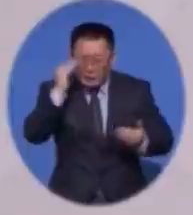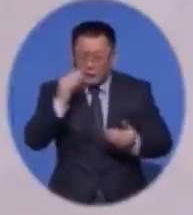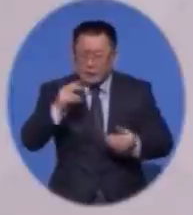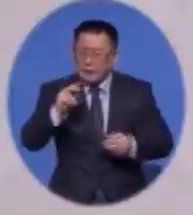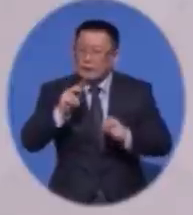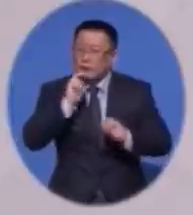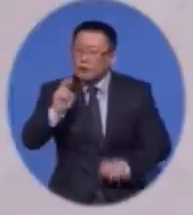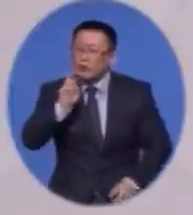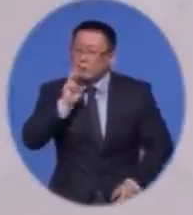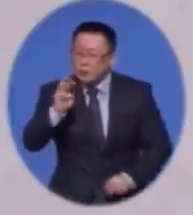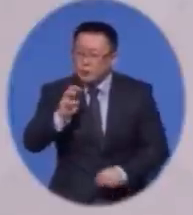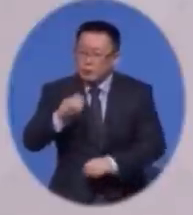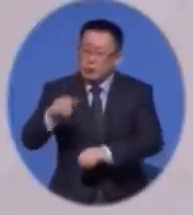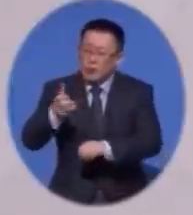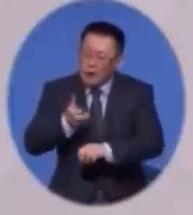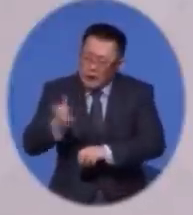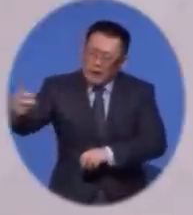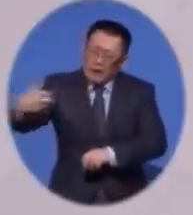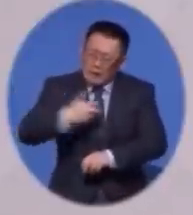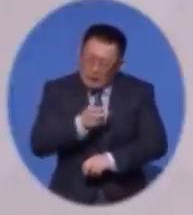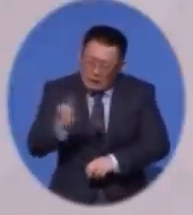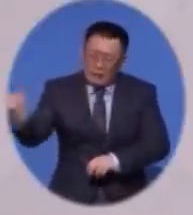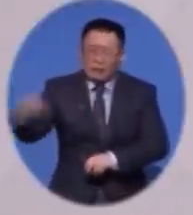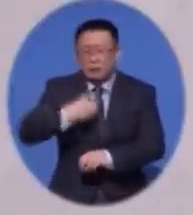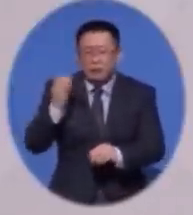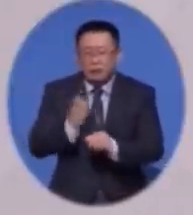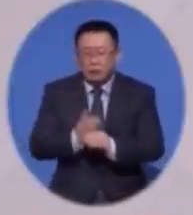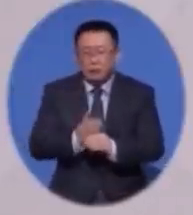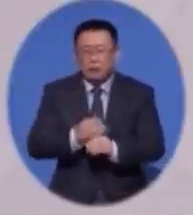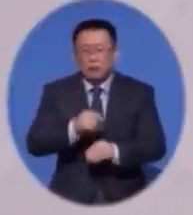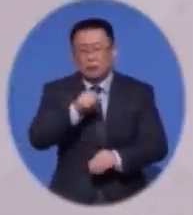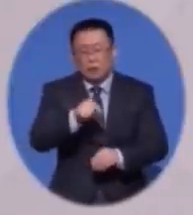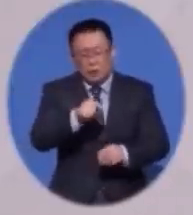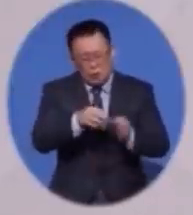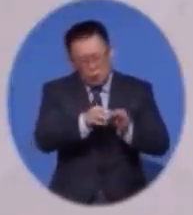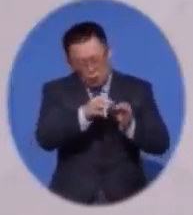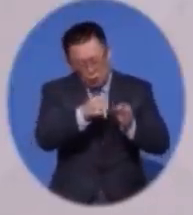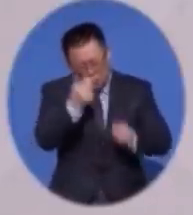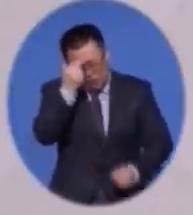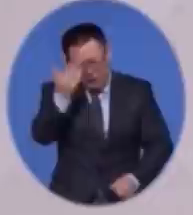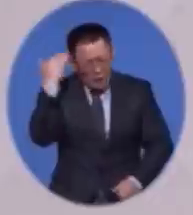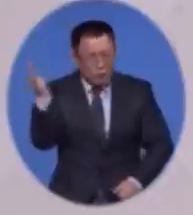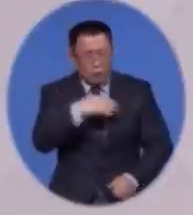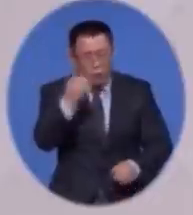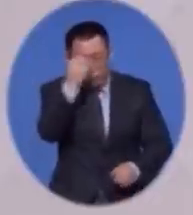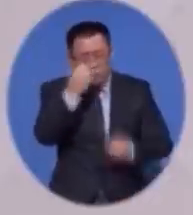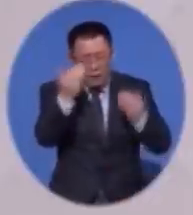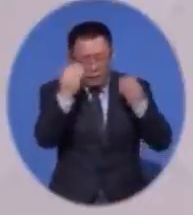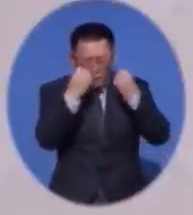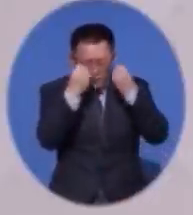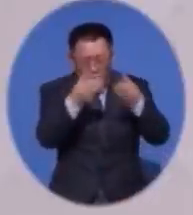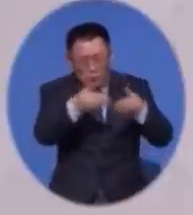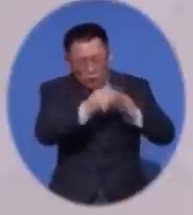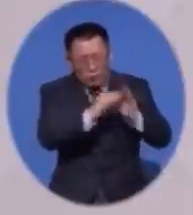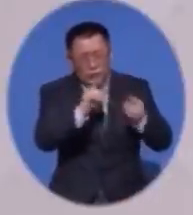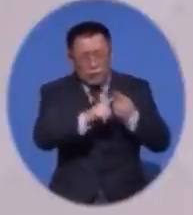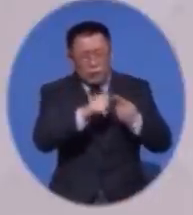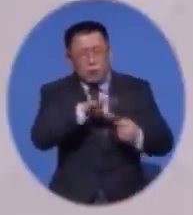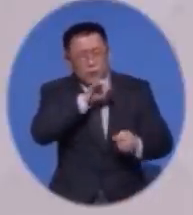타고 통학을 하고 불편해하고 있습니다. 오래전부터 저는 이 지역에 고등학교 신설을 또 주장을